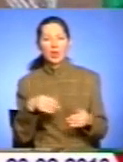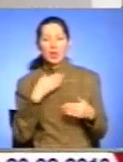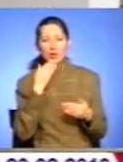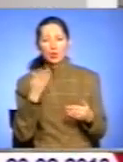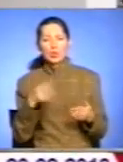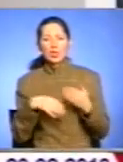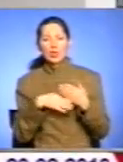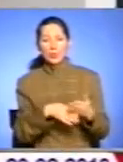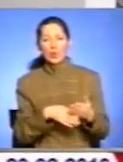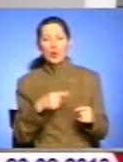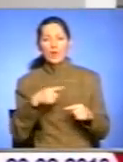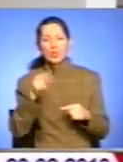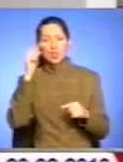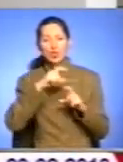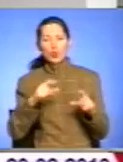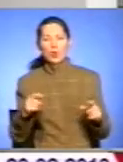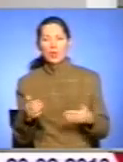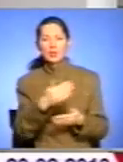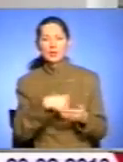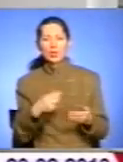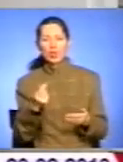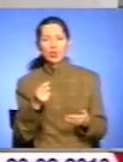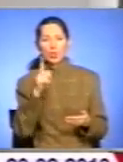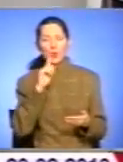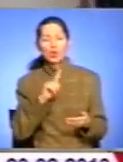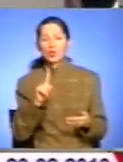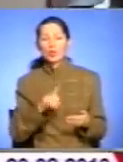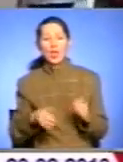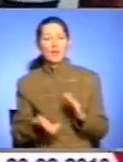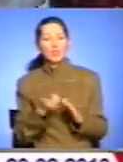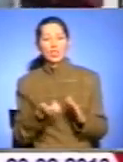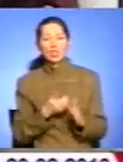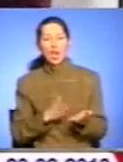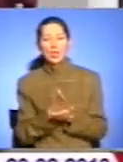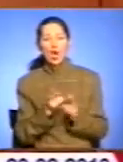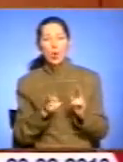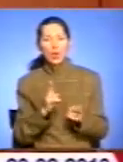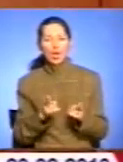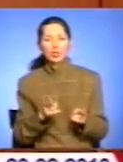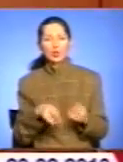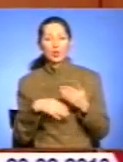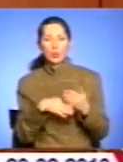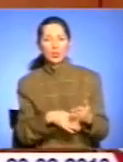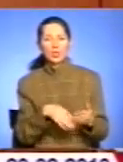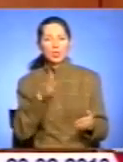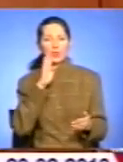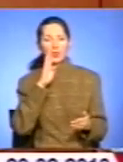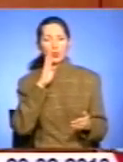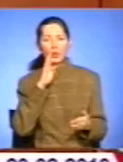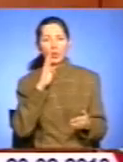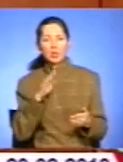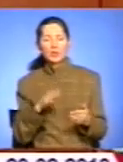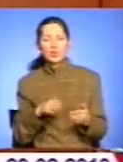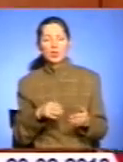поки що не вистачає на операцію. Допомогти Олі Душук намагаються навіть громадяни Росії. Оля займається пауерліфтингом